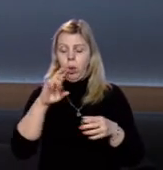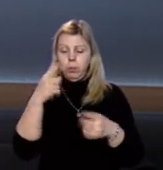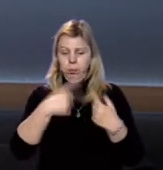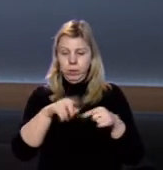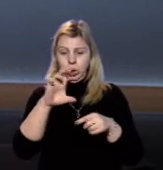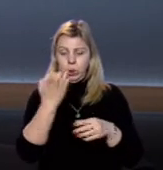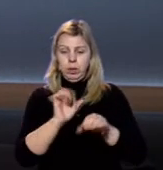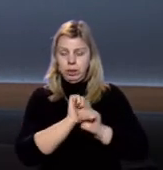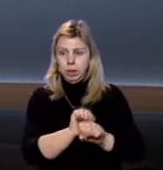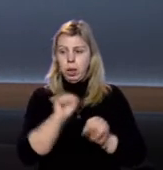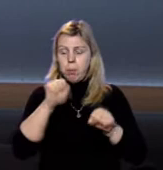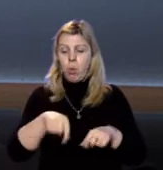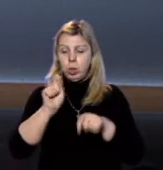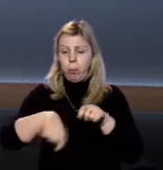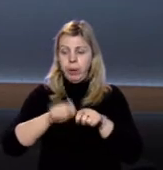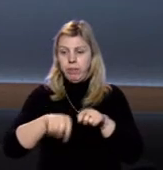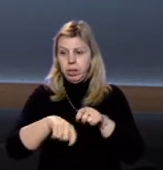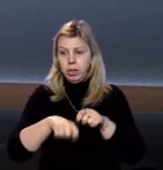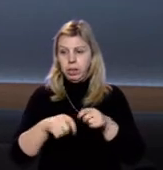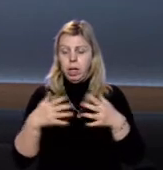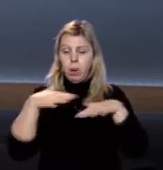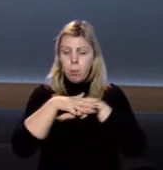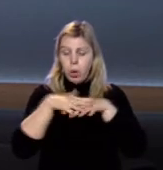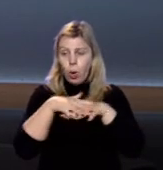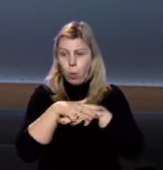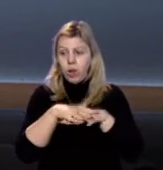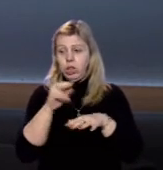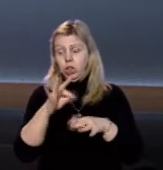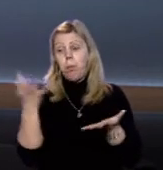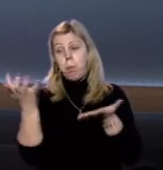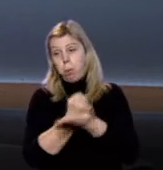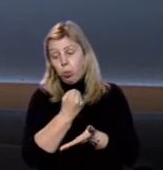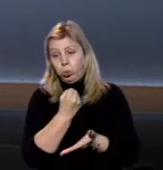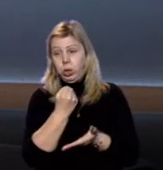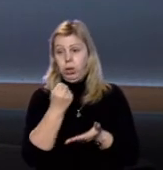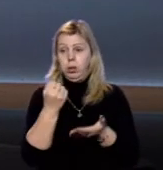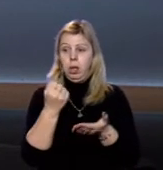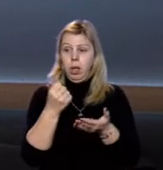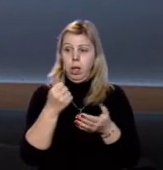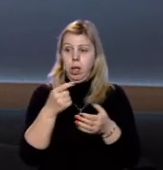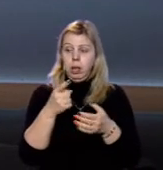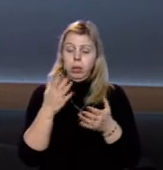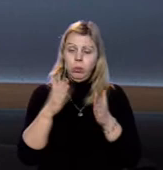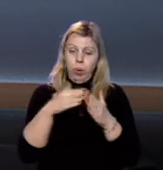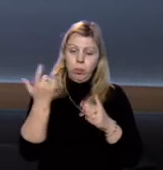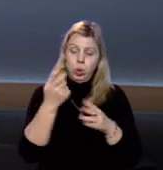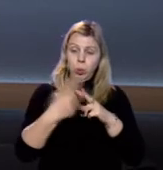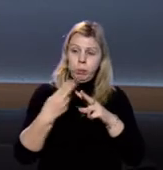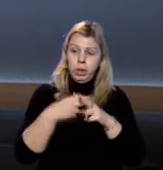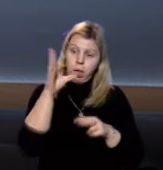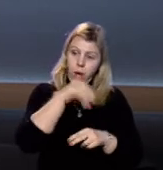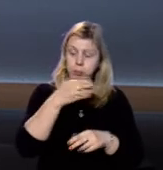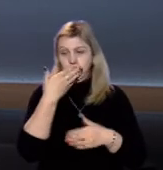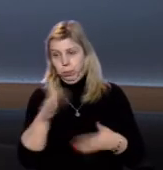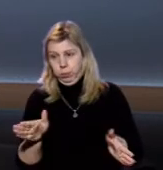захисту населення міг перевірити, розрахувати, чи виходить даному громадянину, даному домогосподарству субсидію.